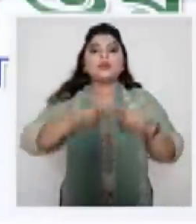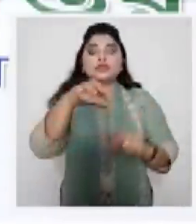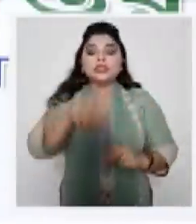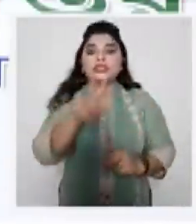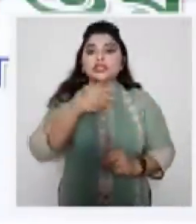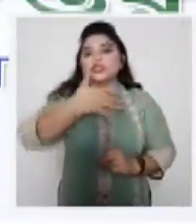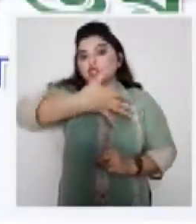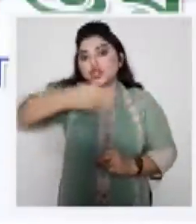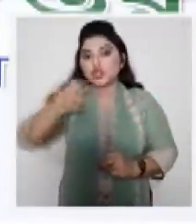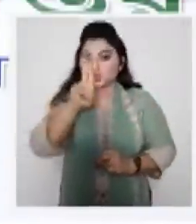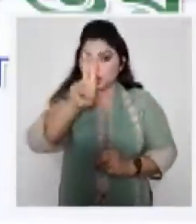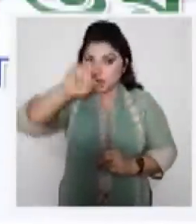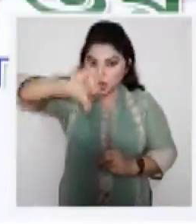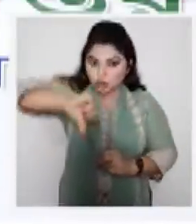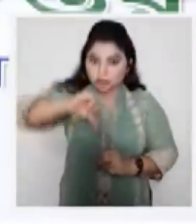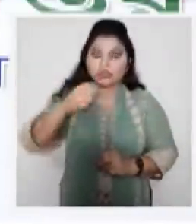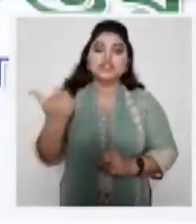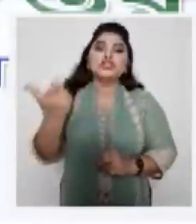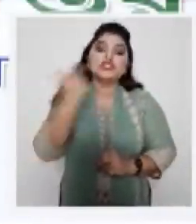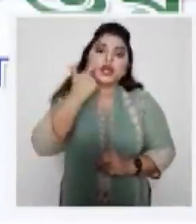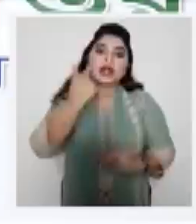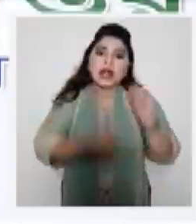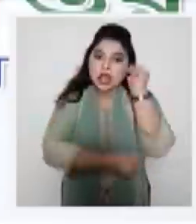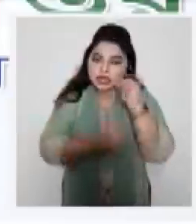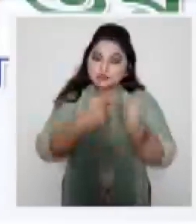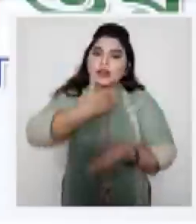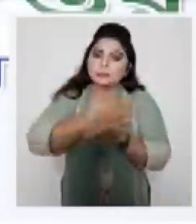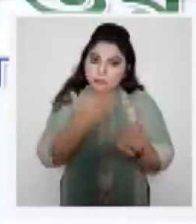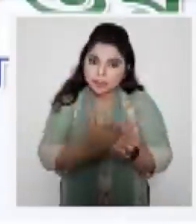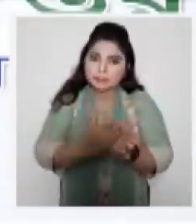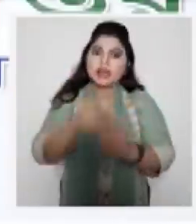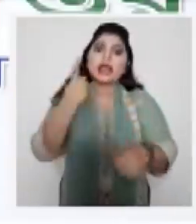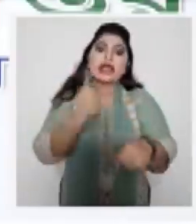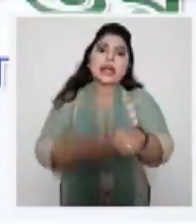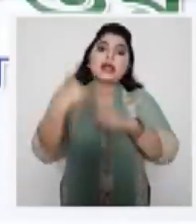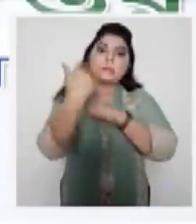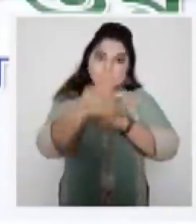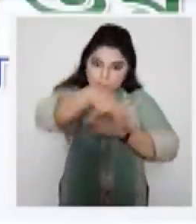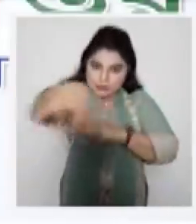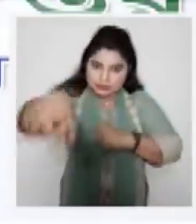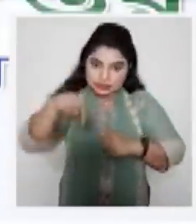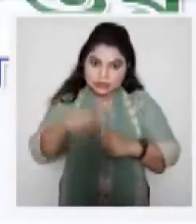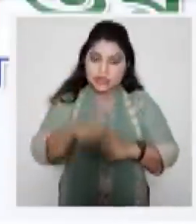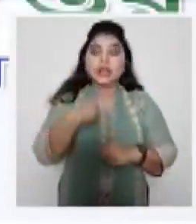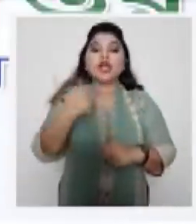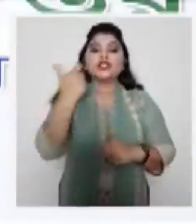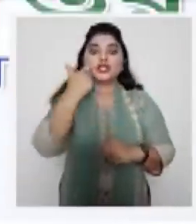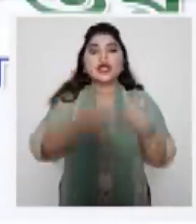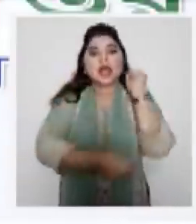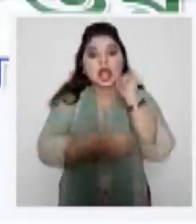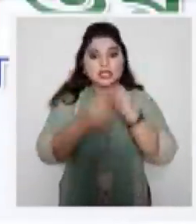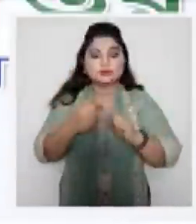কোয়ারেন্টাইনের জন্য প্রতিষ্ঠান আছে 629টি এবং এই 629টি প্রতিষ্ঠানে, এগুলো সরকারি এবং জেলা উপজেলা